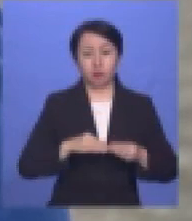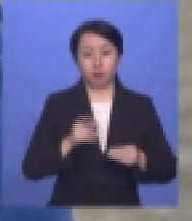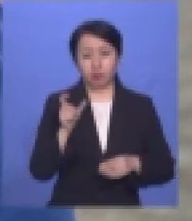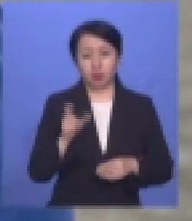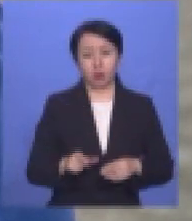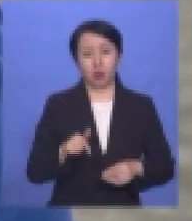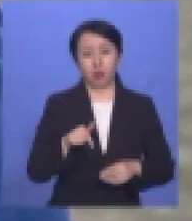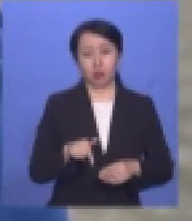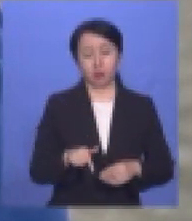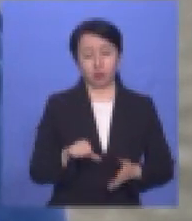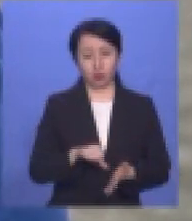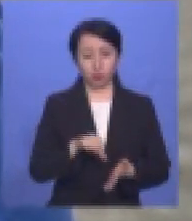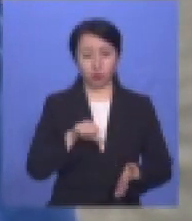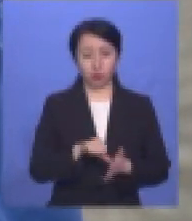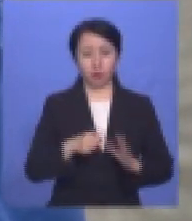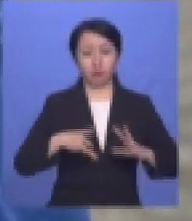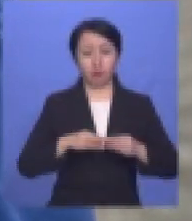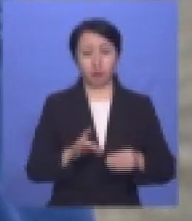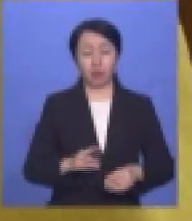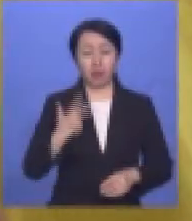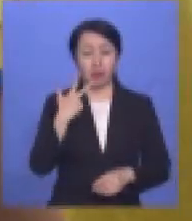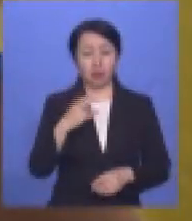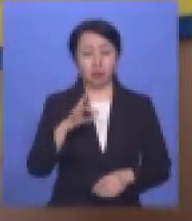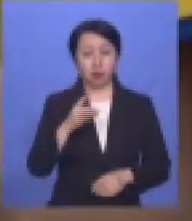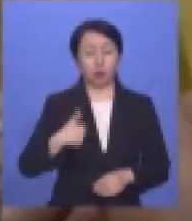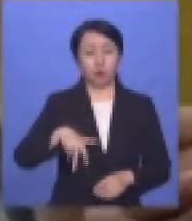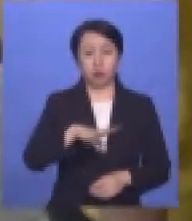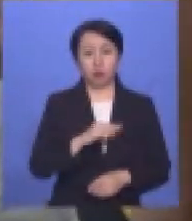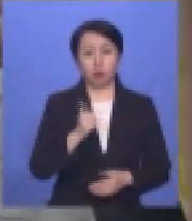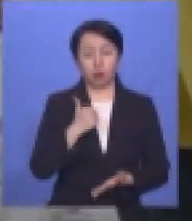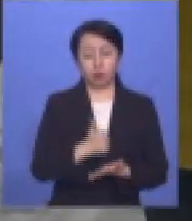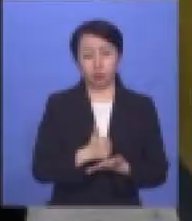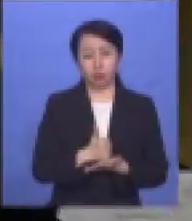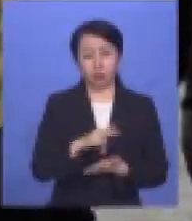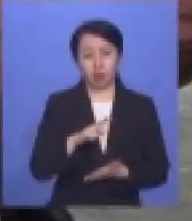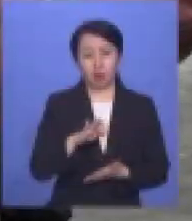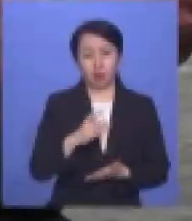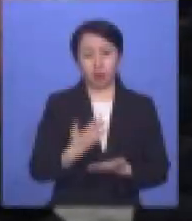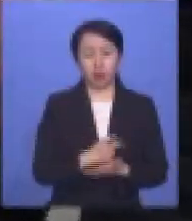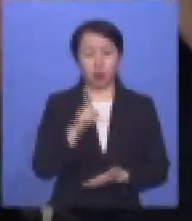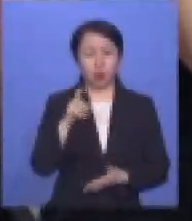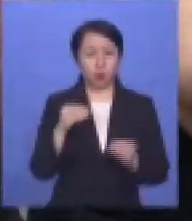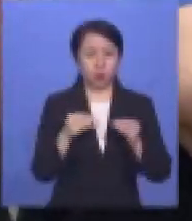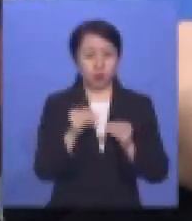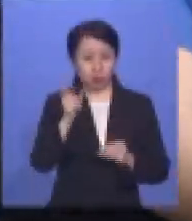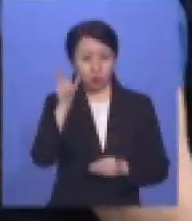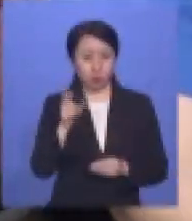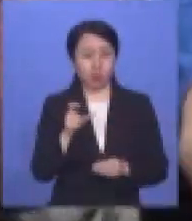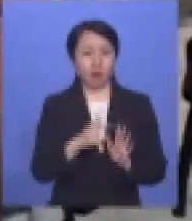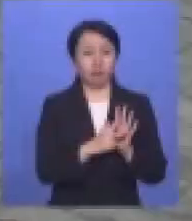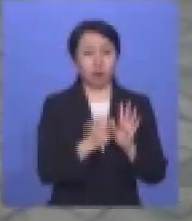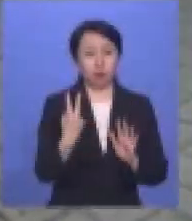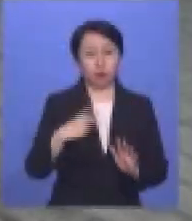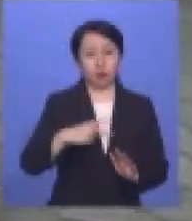Вот они как раз Стали участниками финала третьего тура всего же Гранты в школу айканат получили 110 участников Из